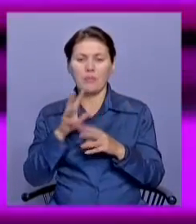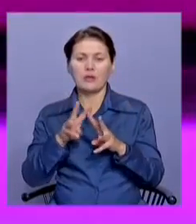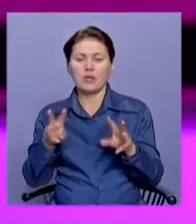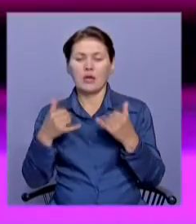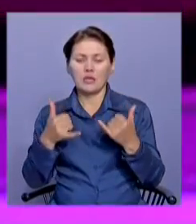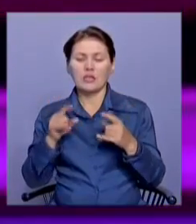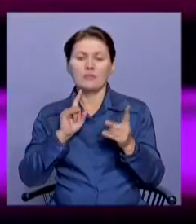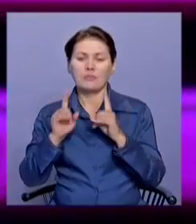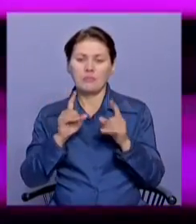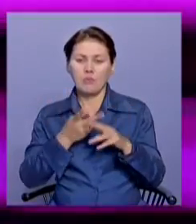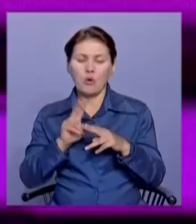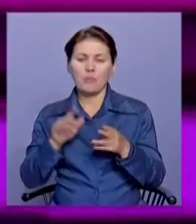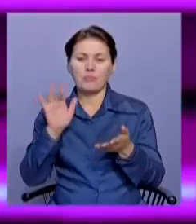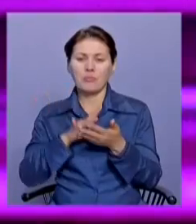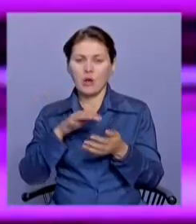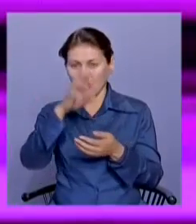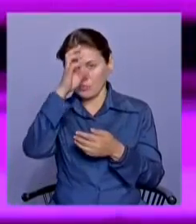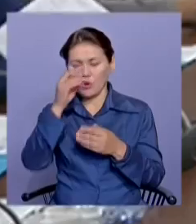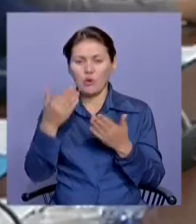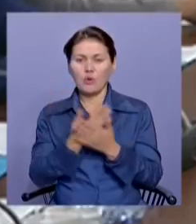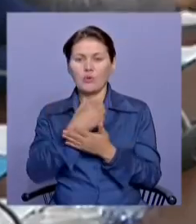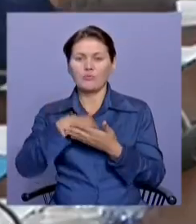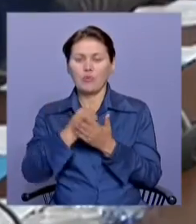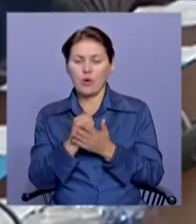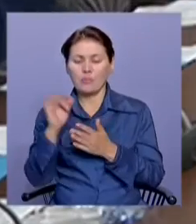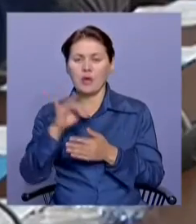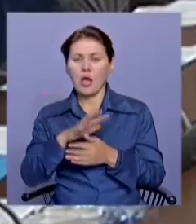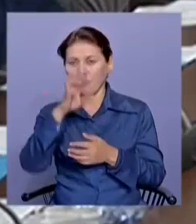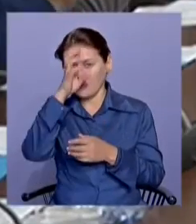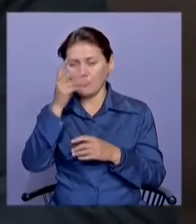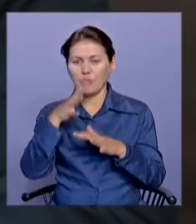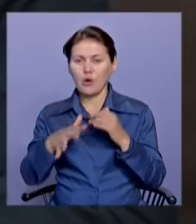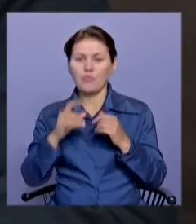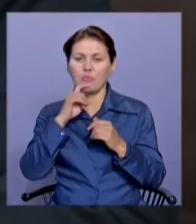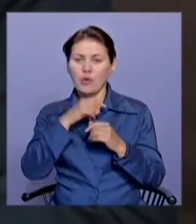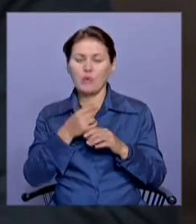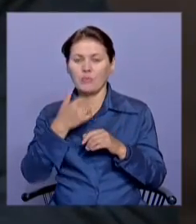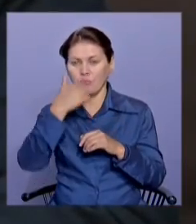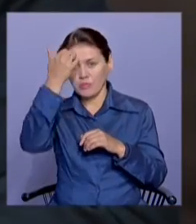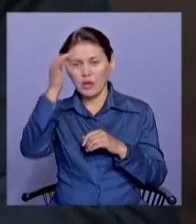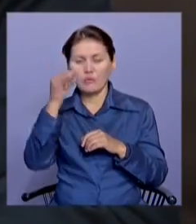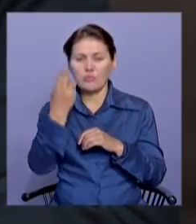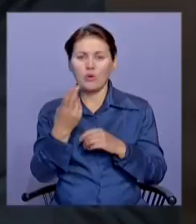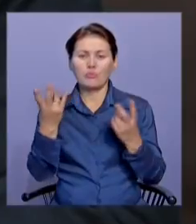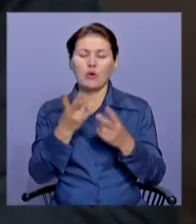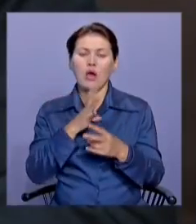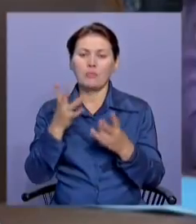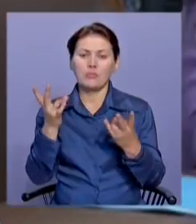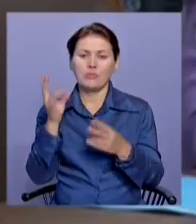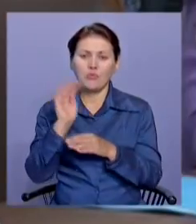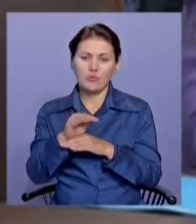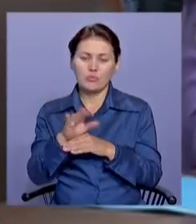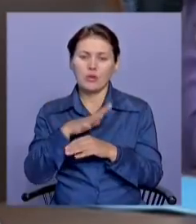өткен сессиясында қала бюджеті қайта нақтыланды. Енді бюджет шығындарын үнемдеудің арқасында әлеуметтік қажеттіліктерге